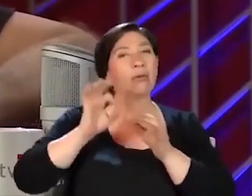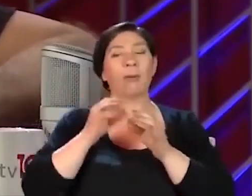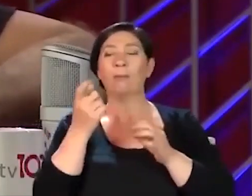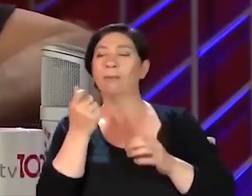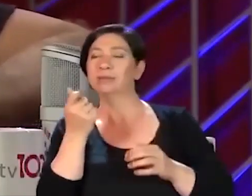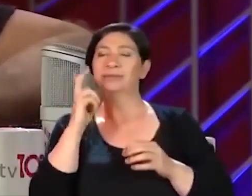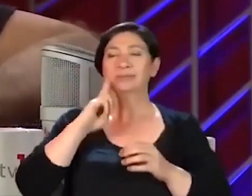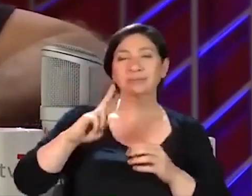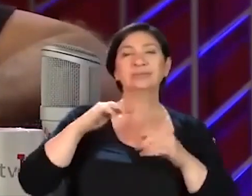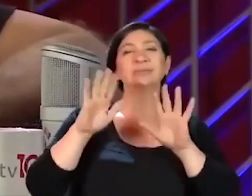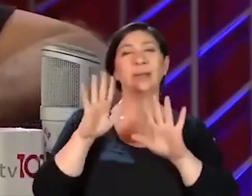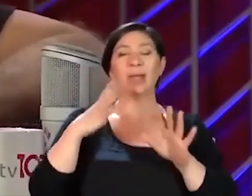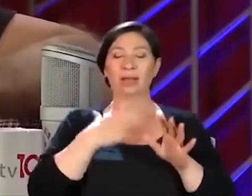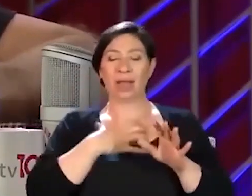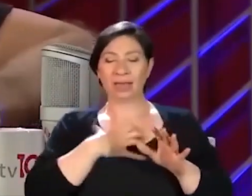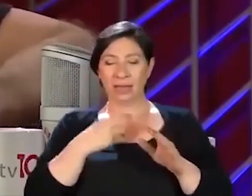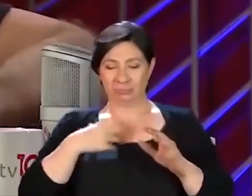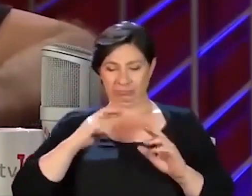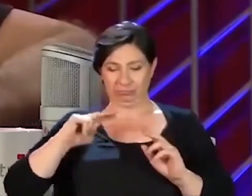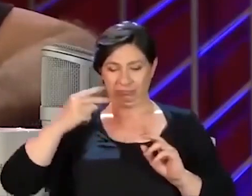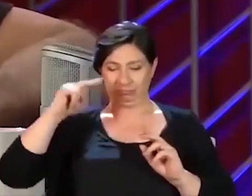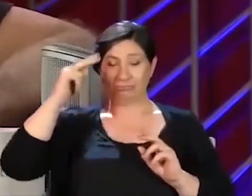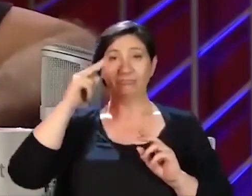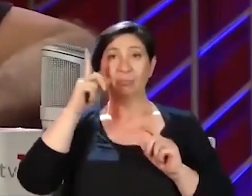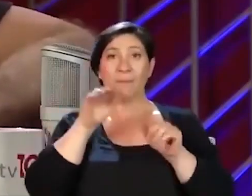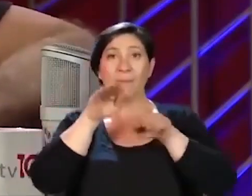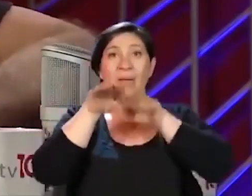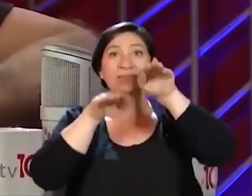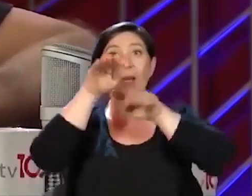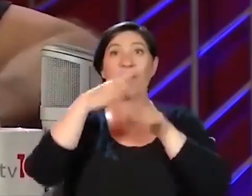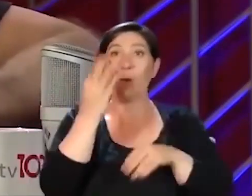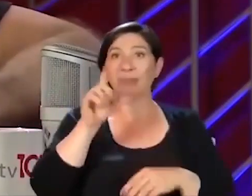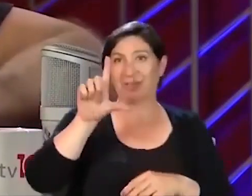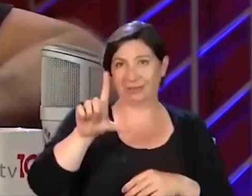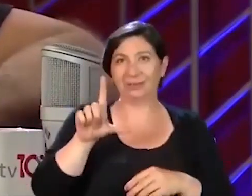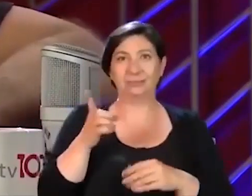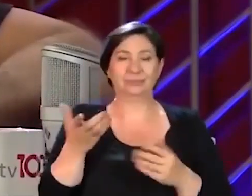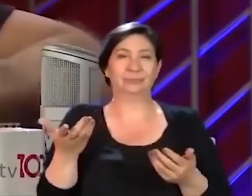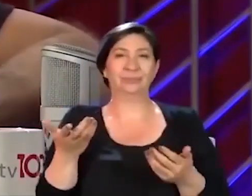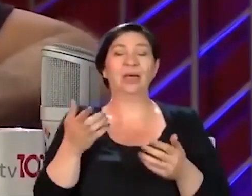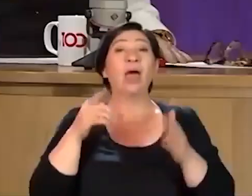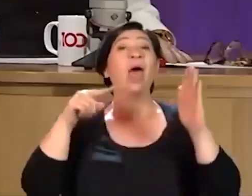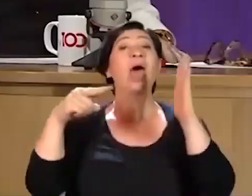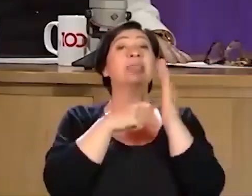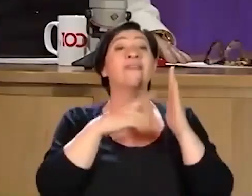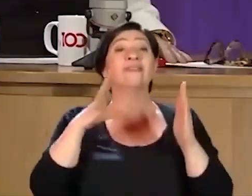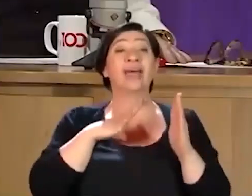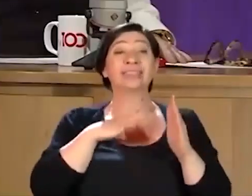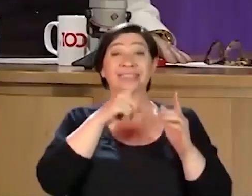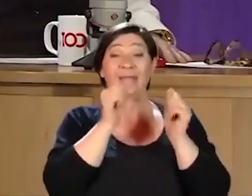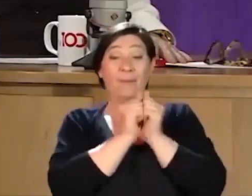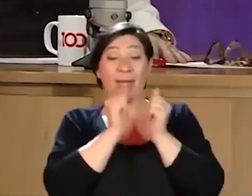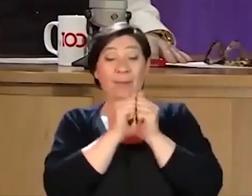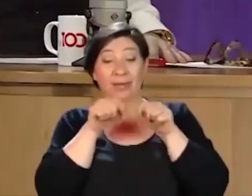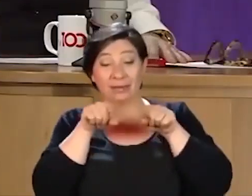koşullara dikkat ediyorlar kendileri bir yerlere gelmek için belirli yolları açmak istiyorlar hedefledikleri yolda